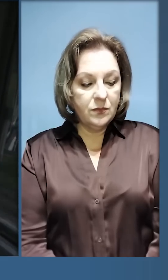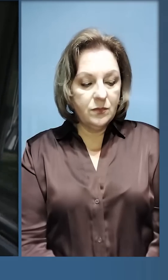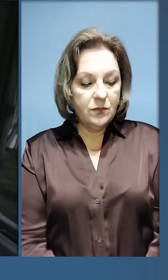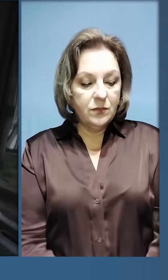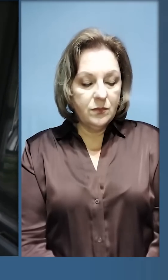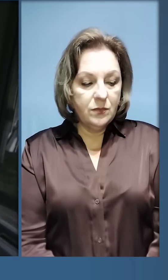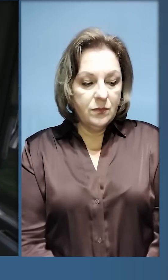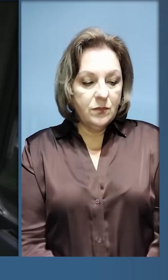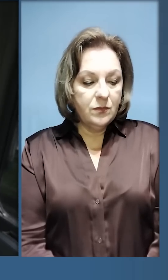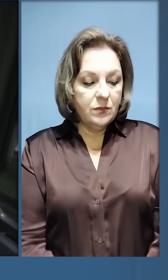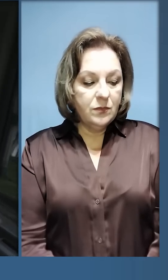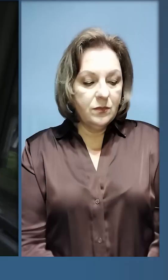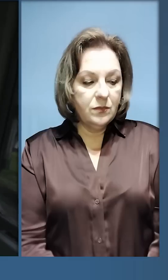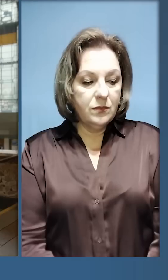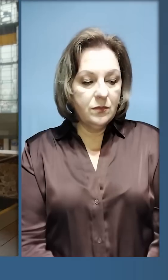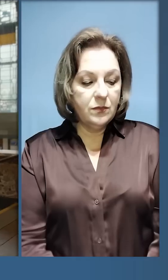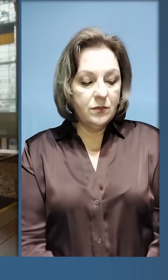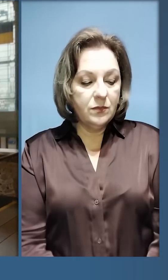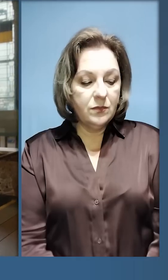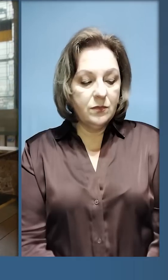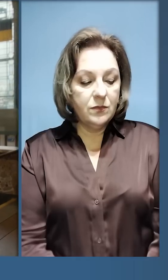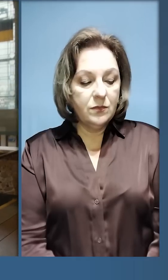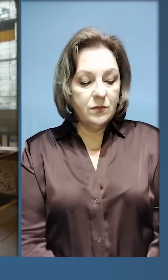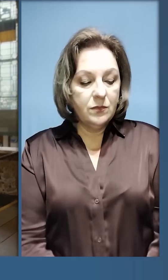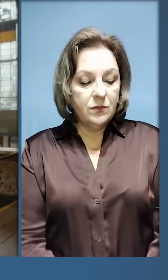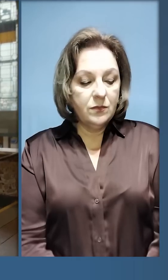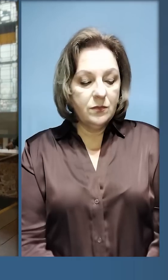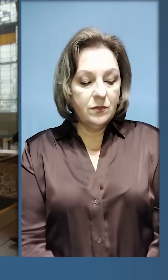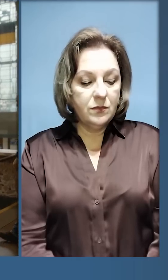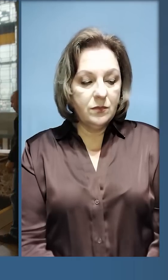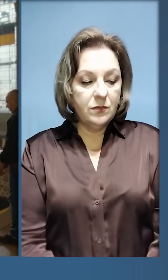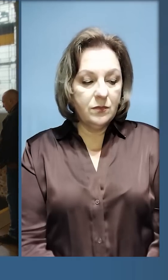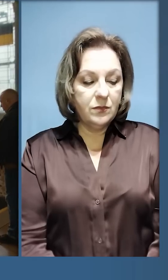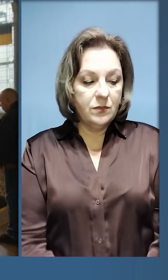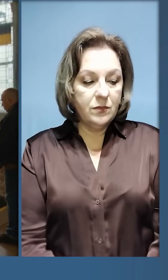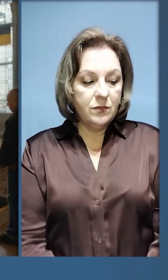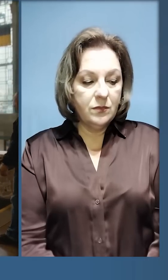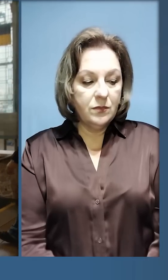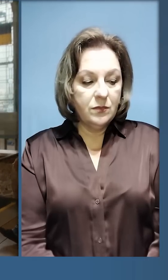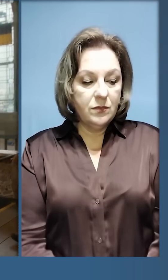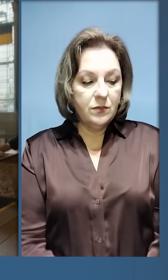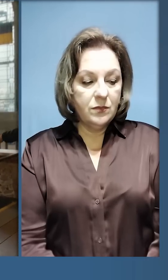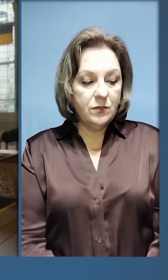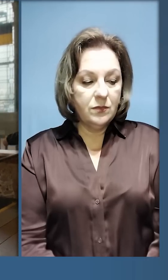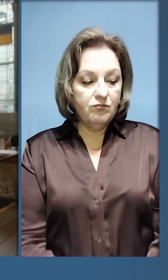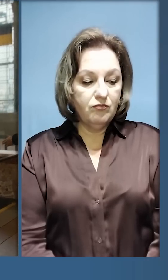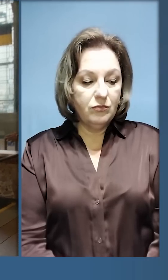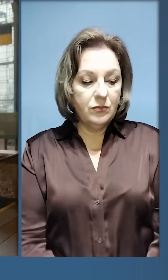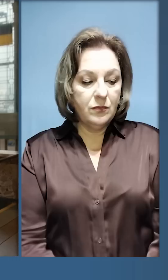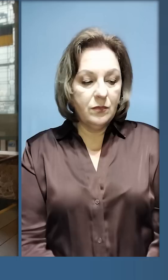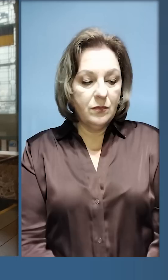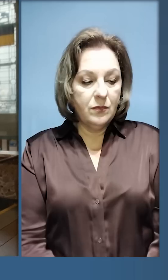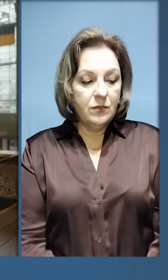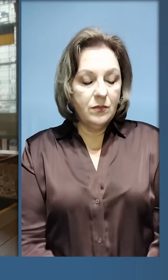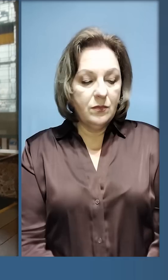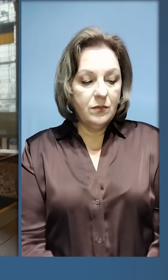The rail system is important, understandably, but what is so important to Ukraine about the rail